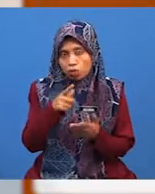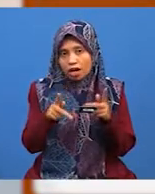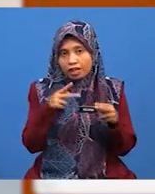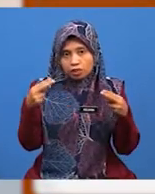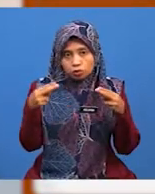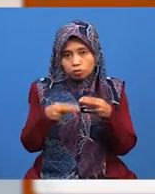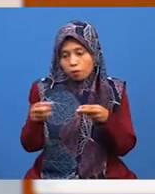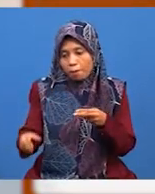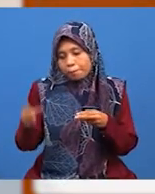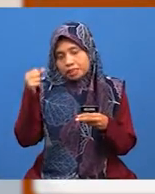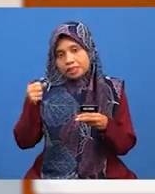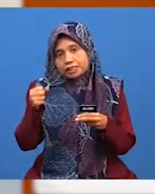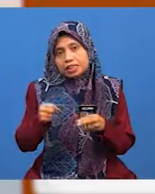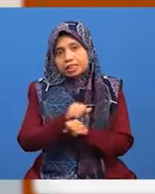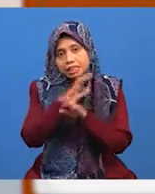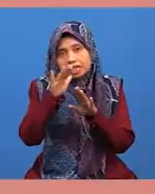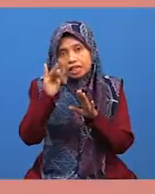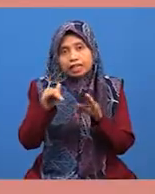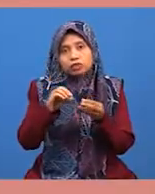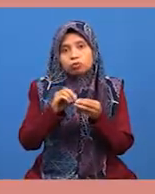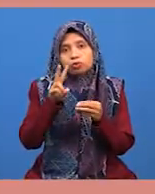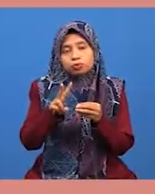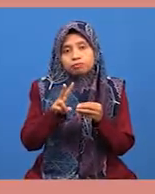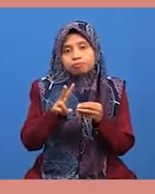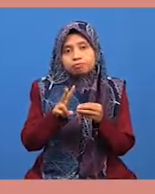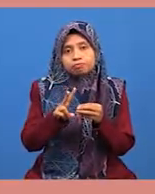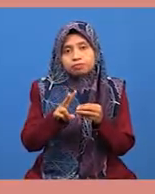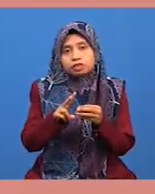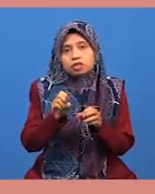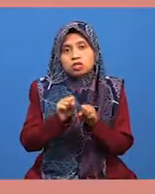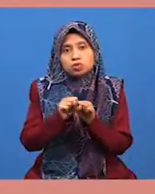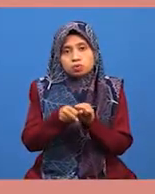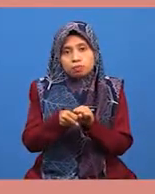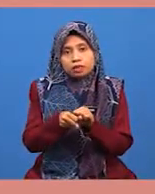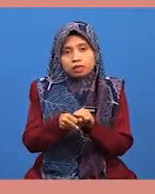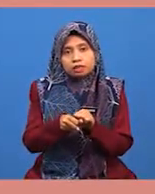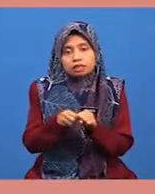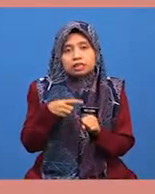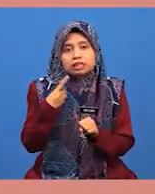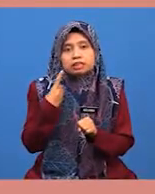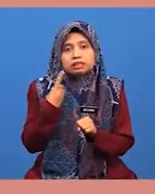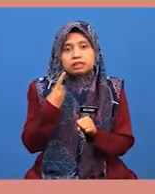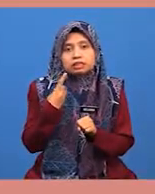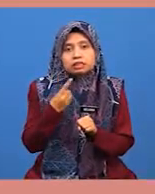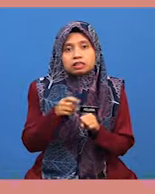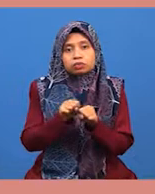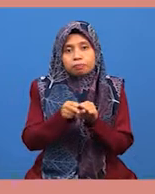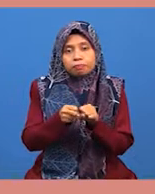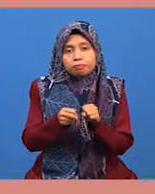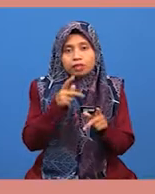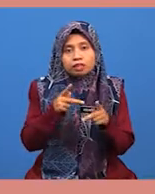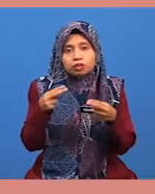hubung pancangan keterangan yang kedua, iaitu supaya. Supaya merupakan kata